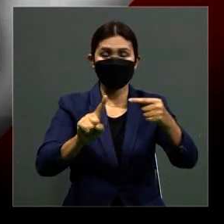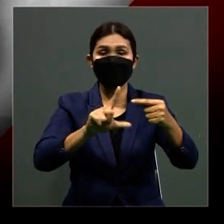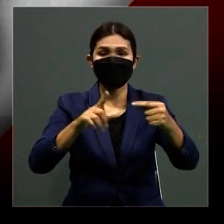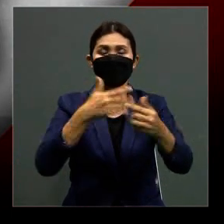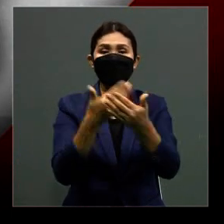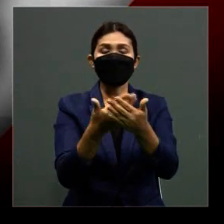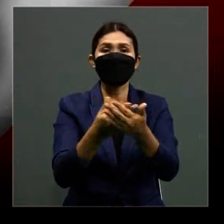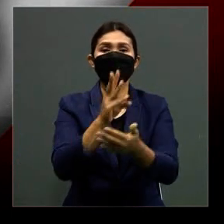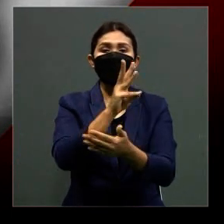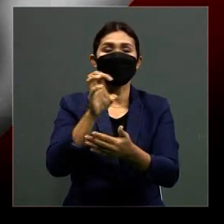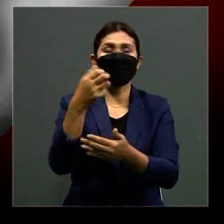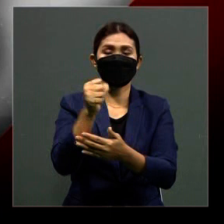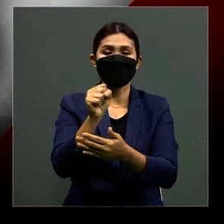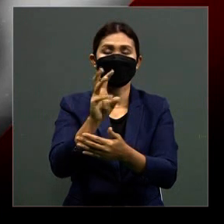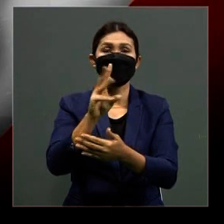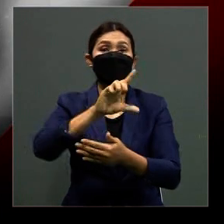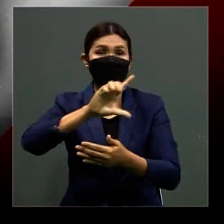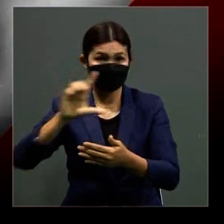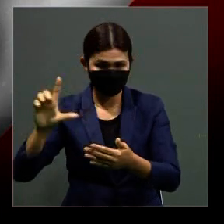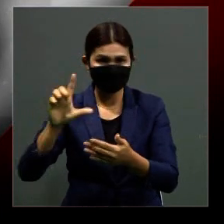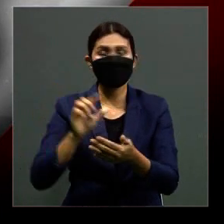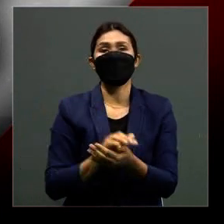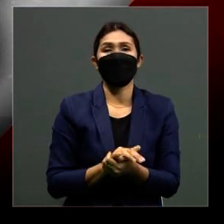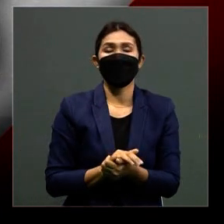คือ 616ล้านบาท